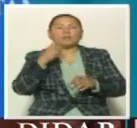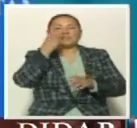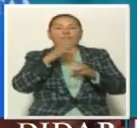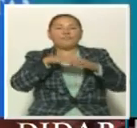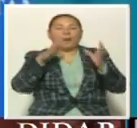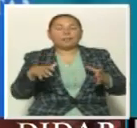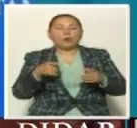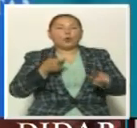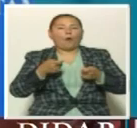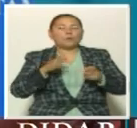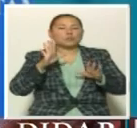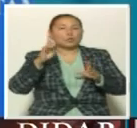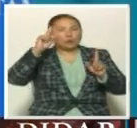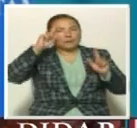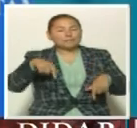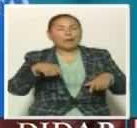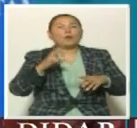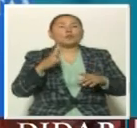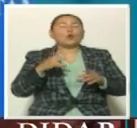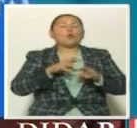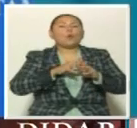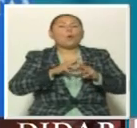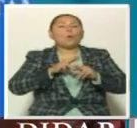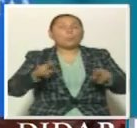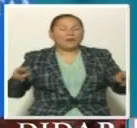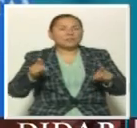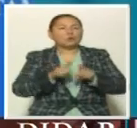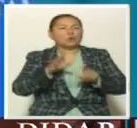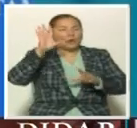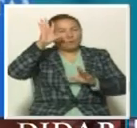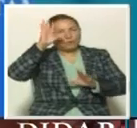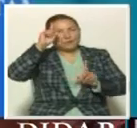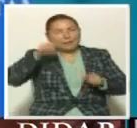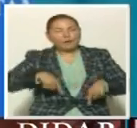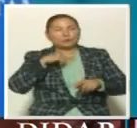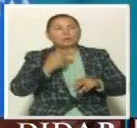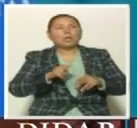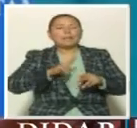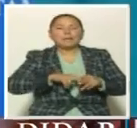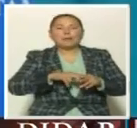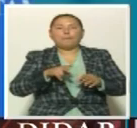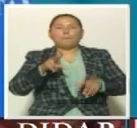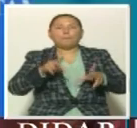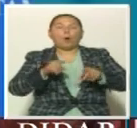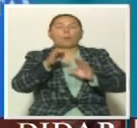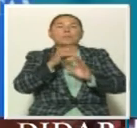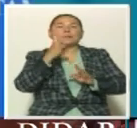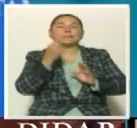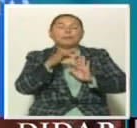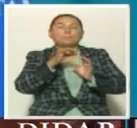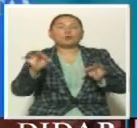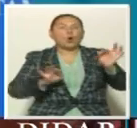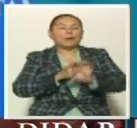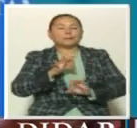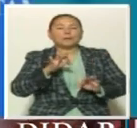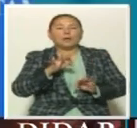у руководства не только министерства, но и у правительства. Непосредственно в рамках национального проекта «Жасыл